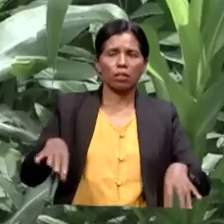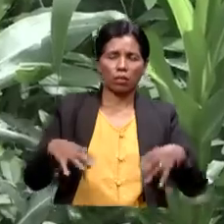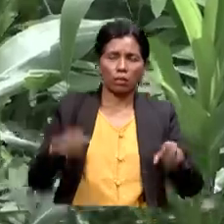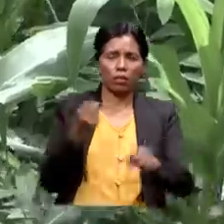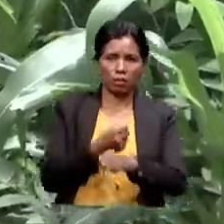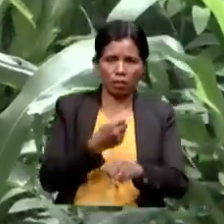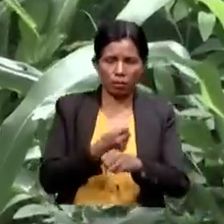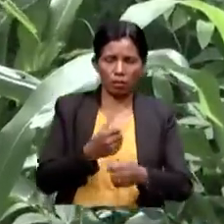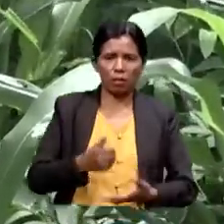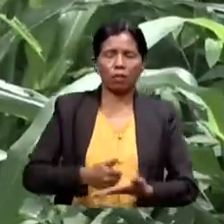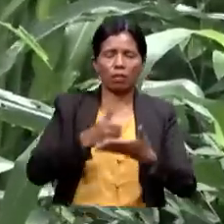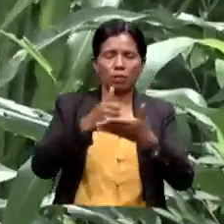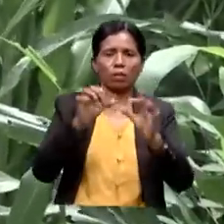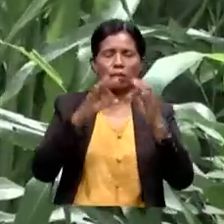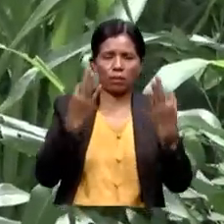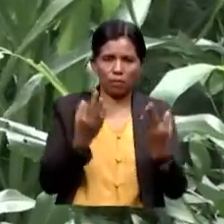luta ba familia kik ida ne.